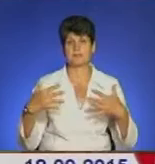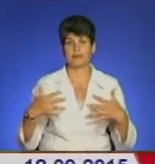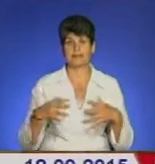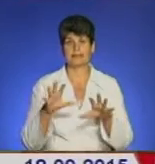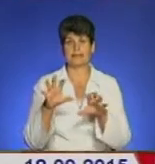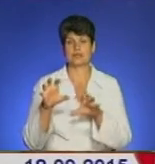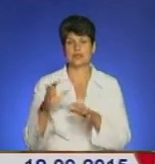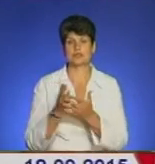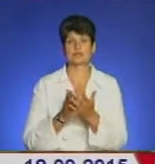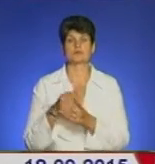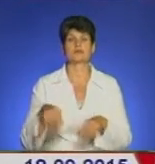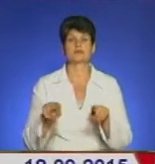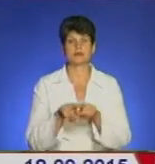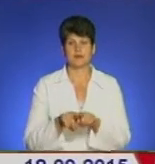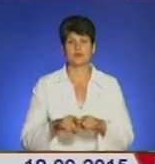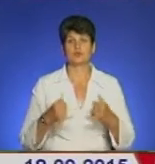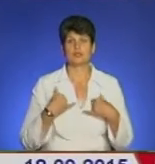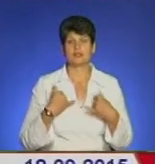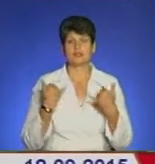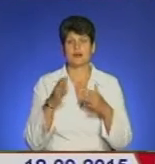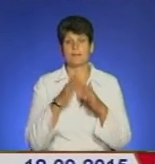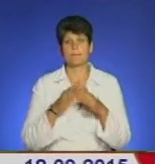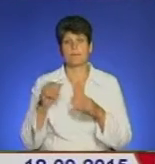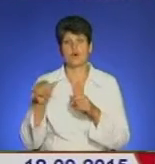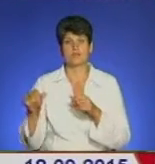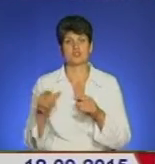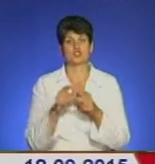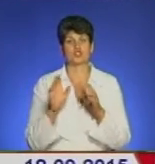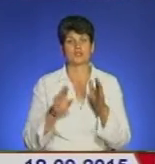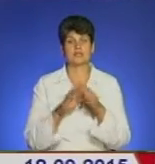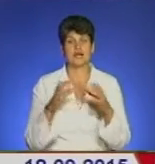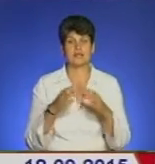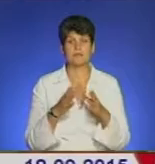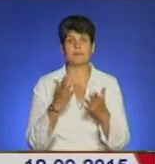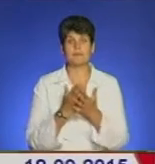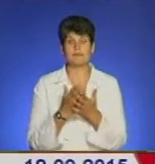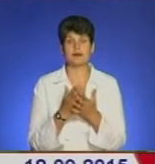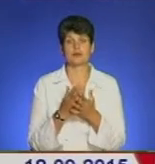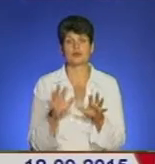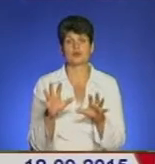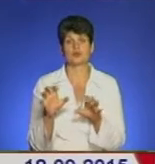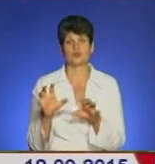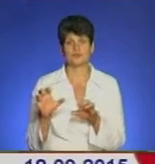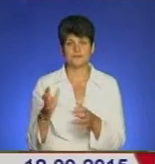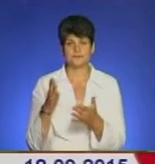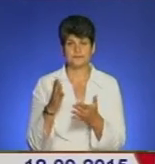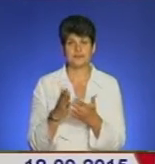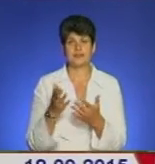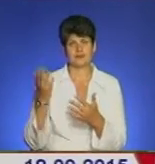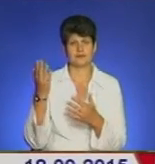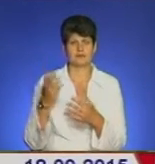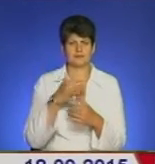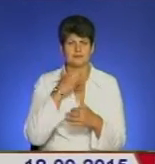так, вона зараз позаштатна, але ми маємо кінологічний розрахунок, який неодноразово залучався, до